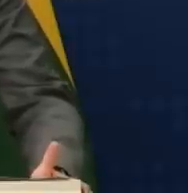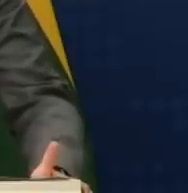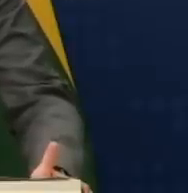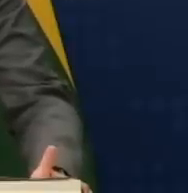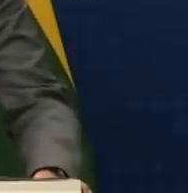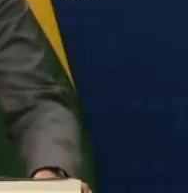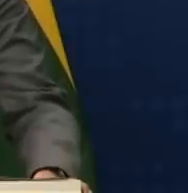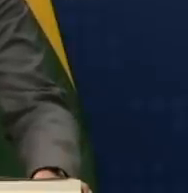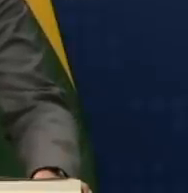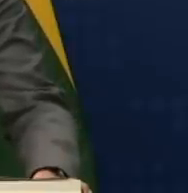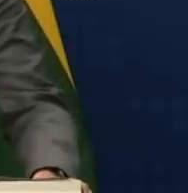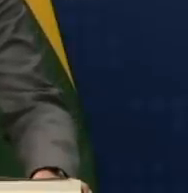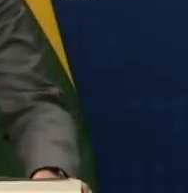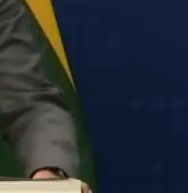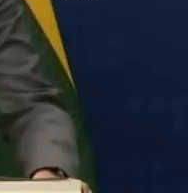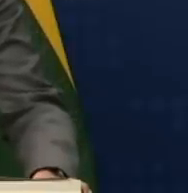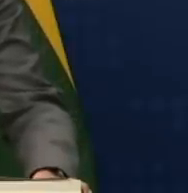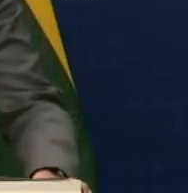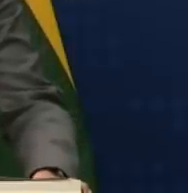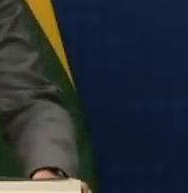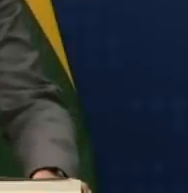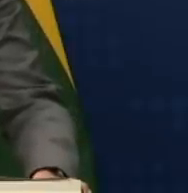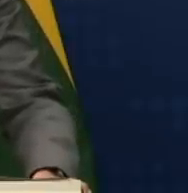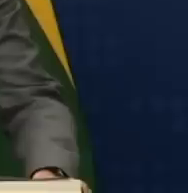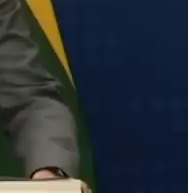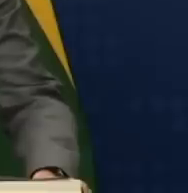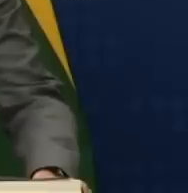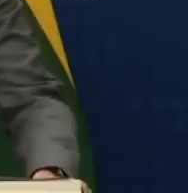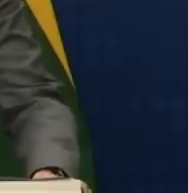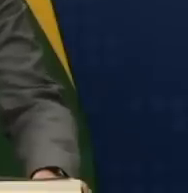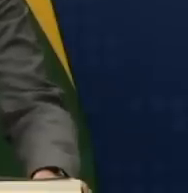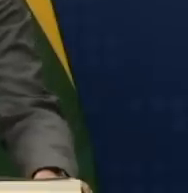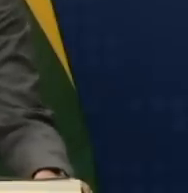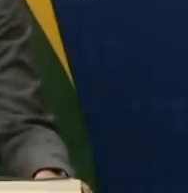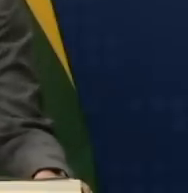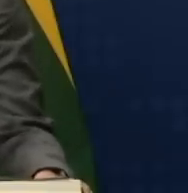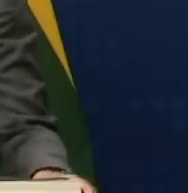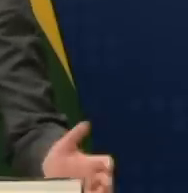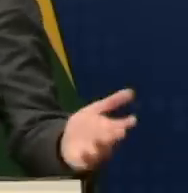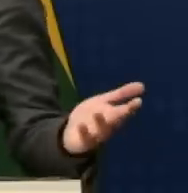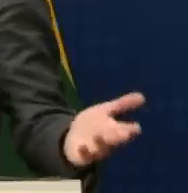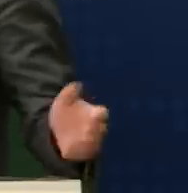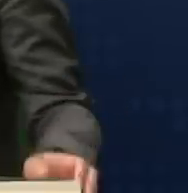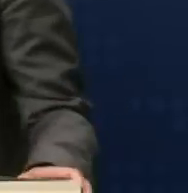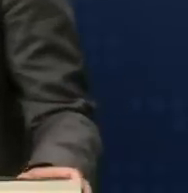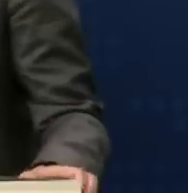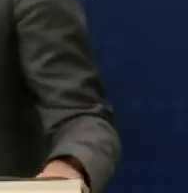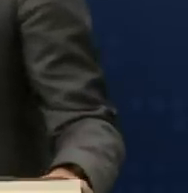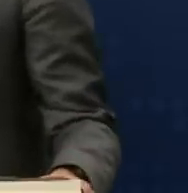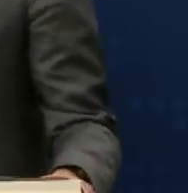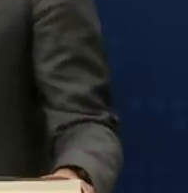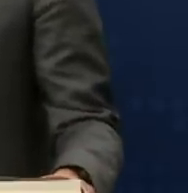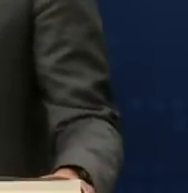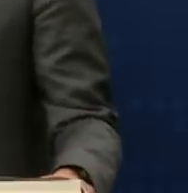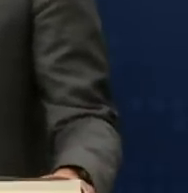Aptarėme sankcijas ir artėjančius susitikimus, vizitus ir daugelį kitų klausimų. Ir aš labai esu dar sykį